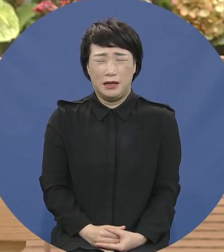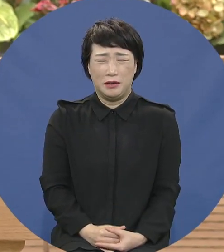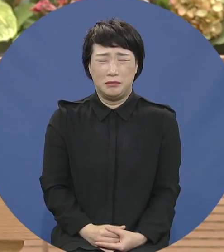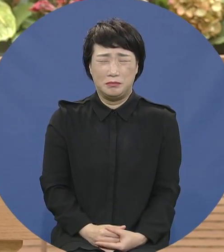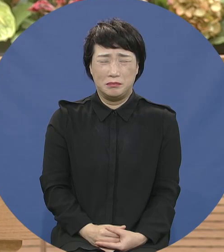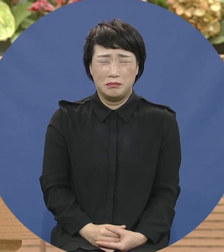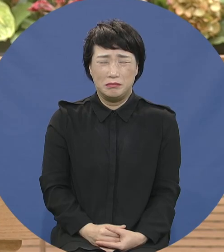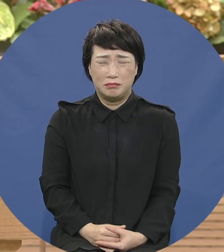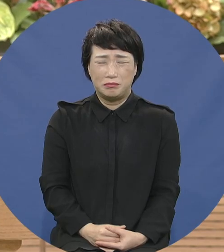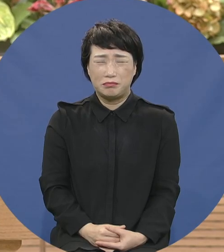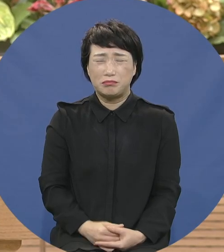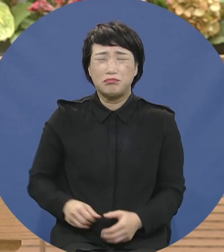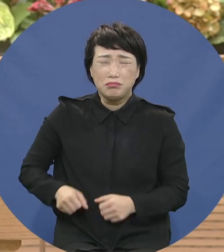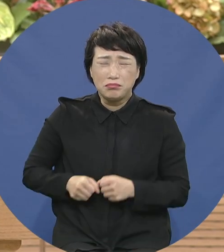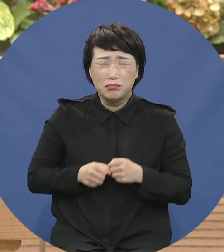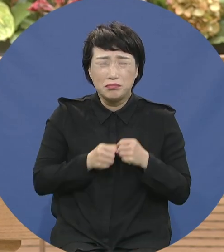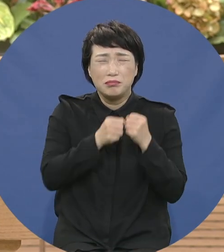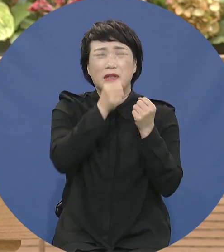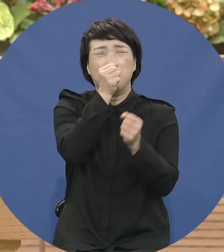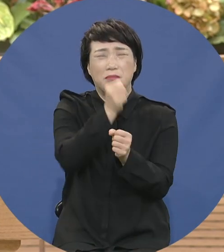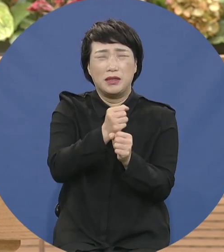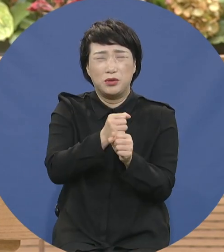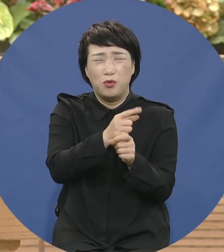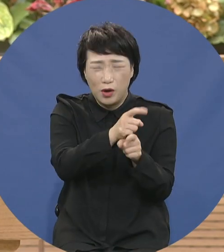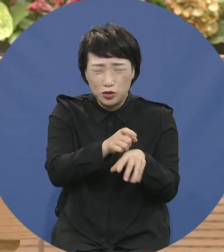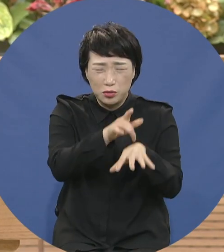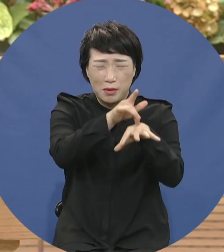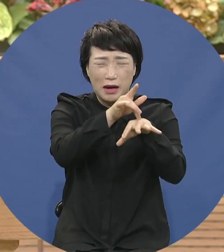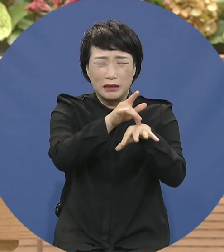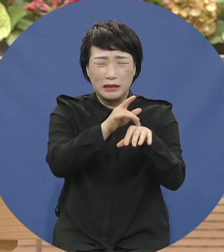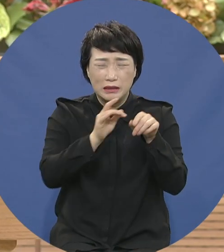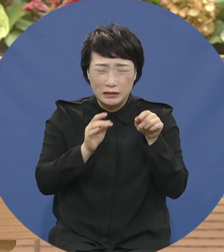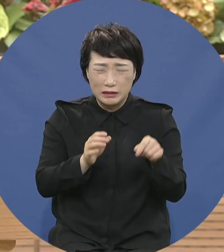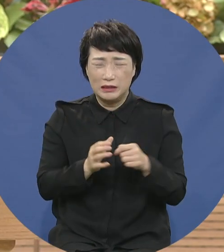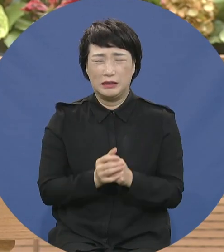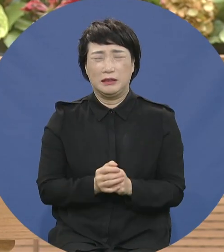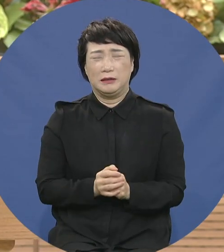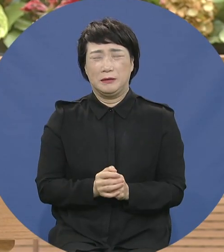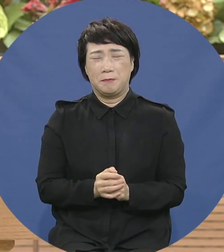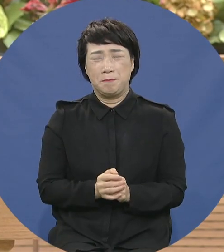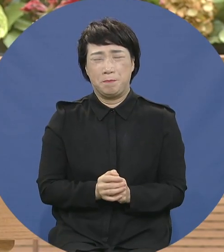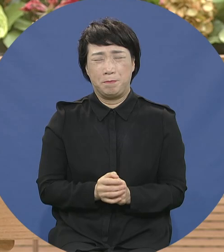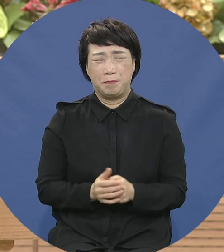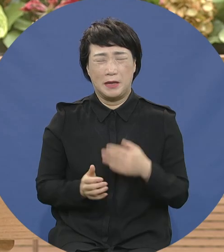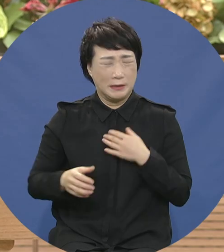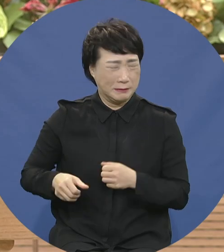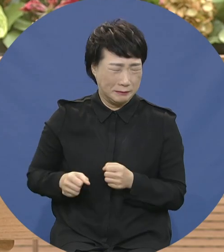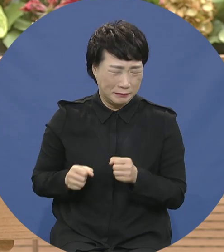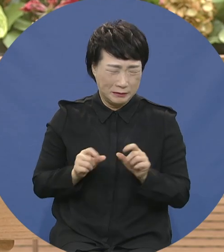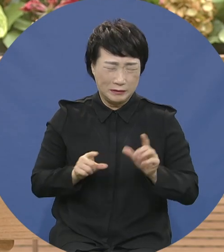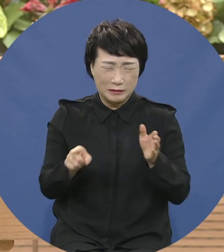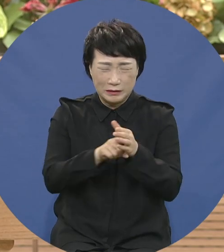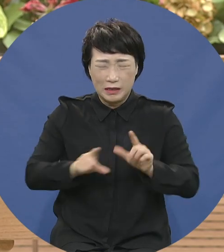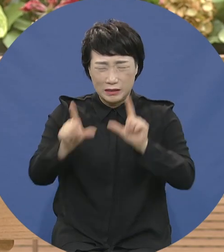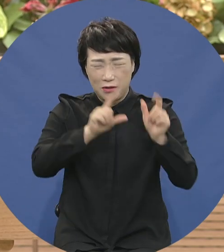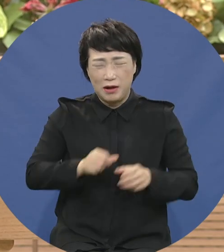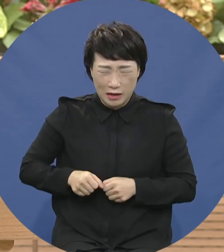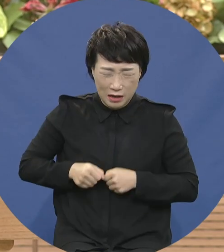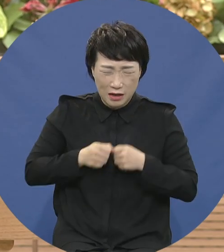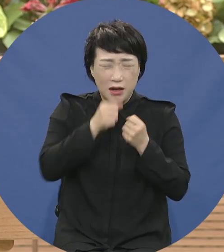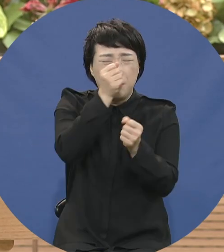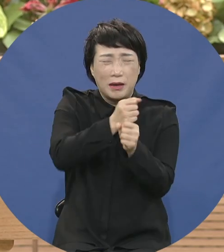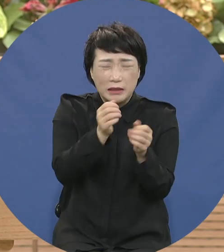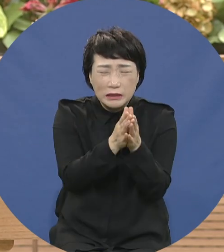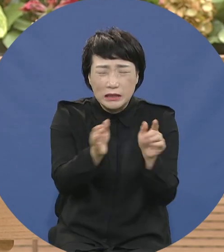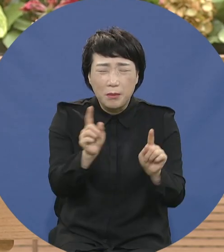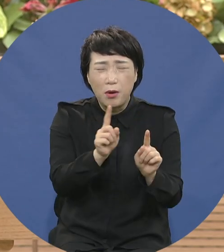나 태우고 게으르게 만드는 놈아, 나태고 게으른 그 시작이 바로